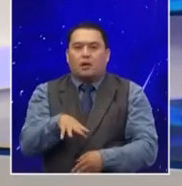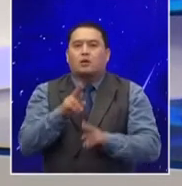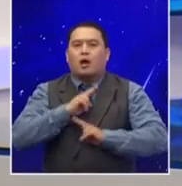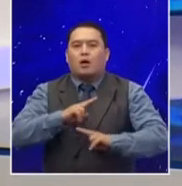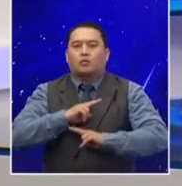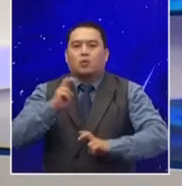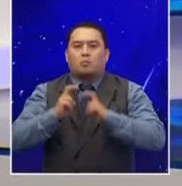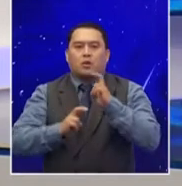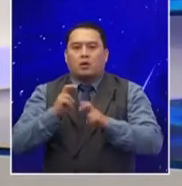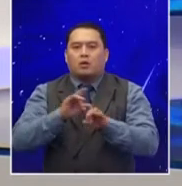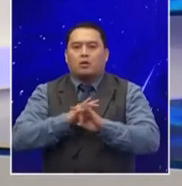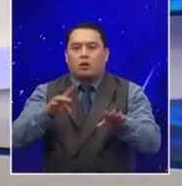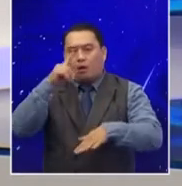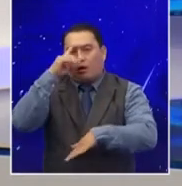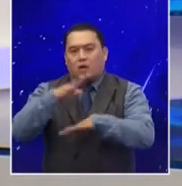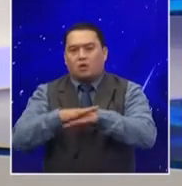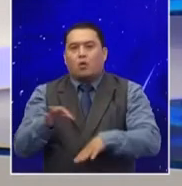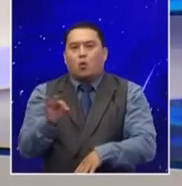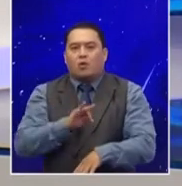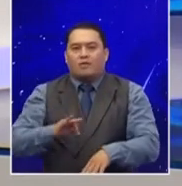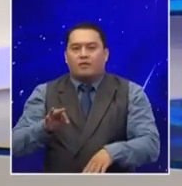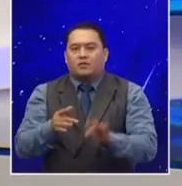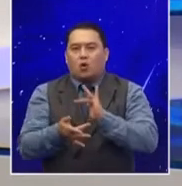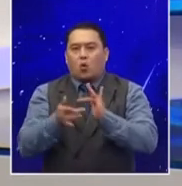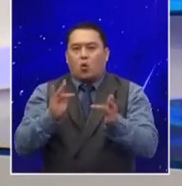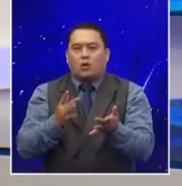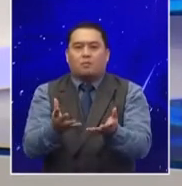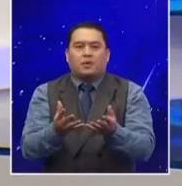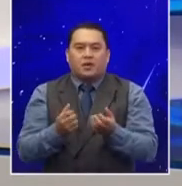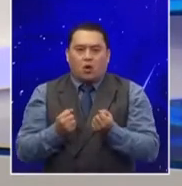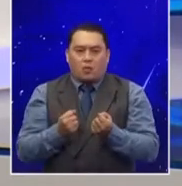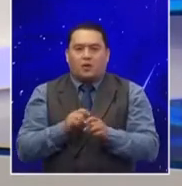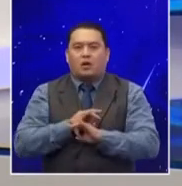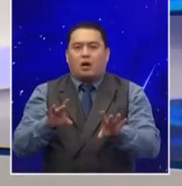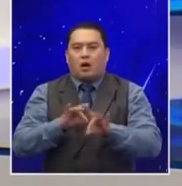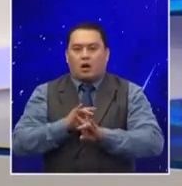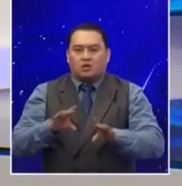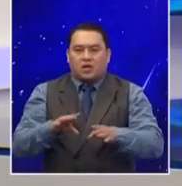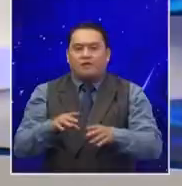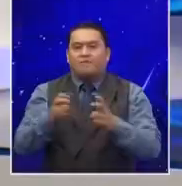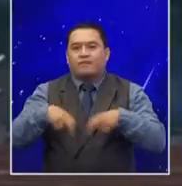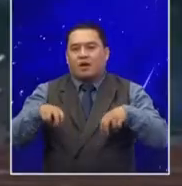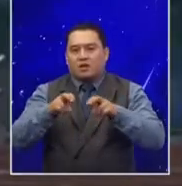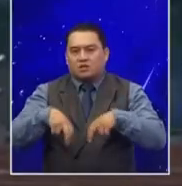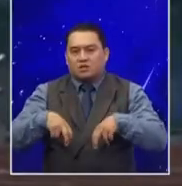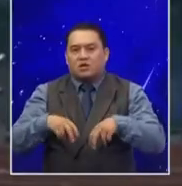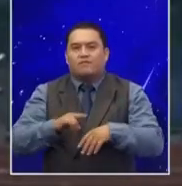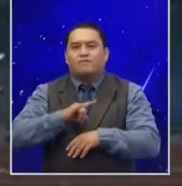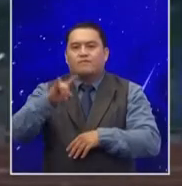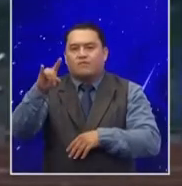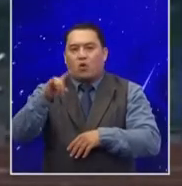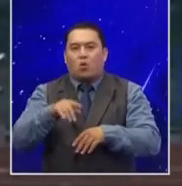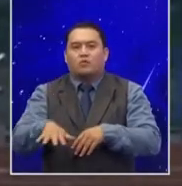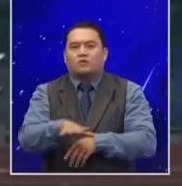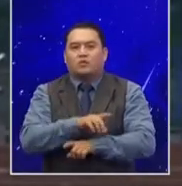работники предприятия рассказали акиму области во время онлайн-приема граждан, передает Хабар-24. Выяснилось, что